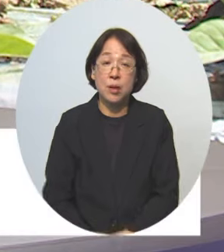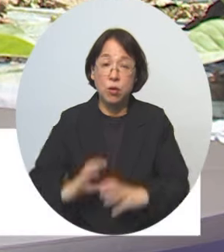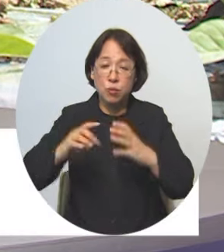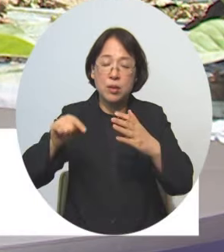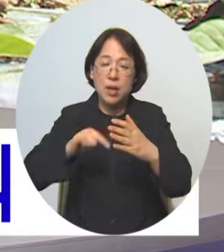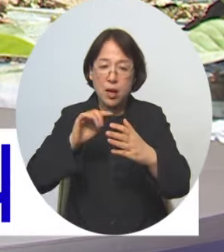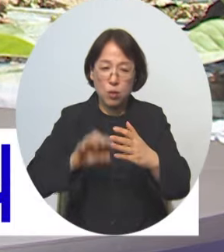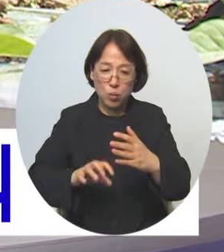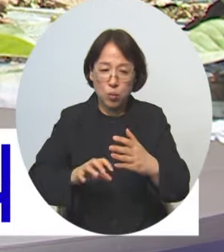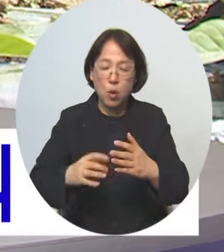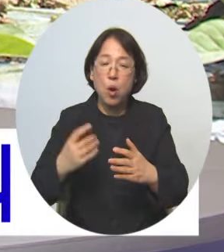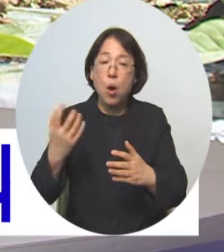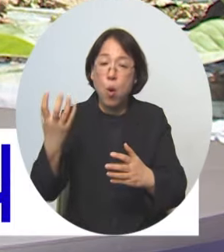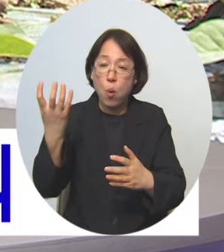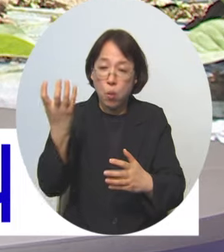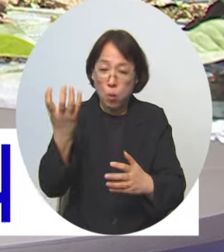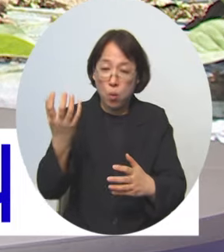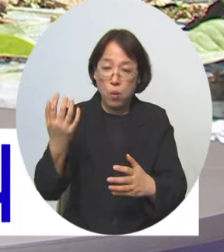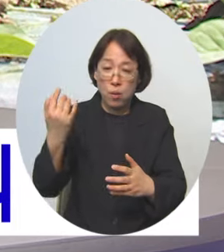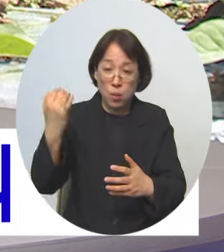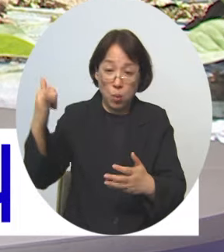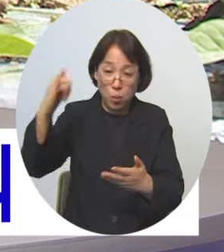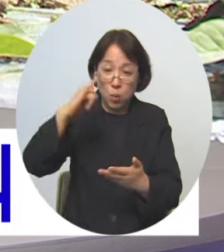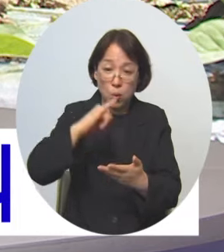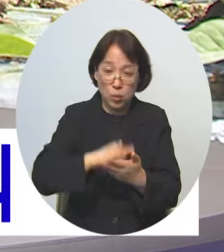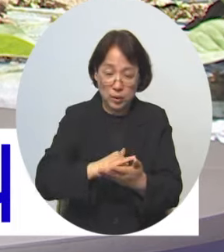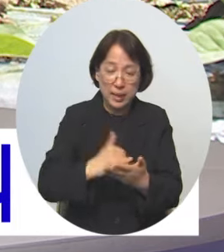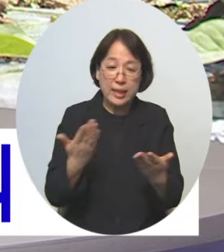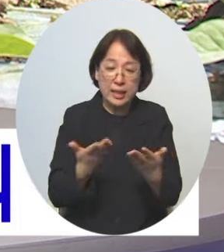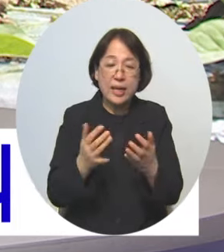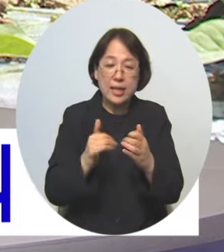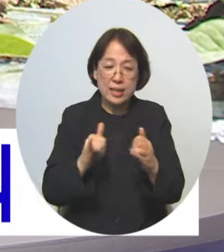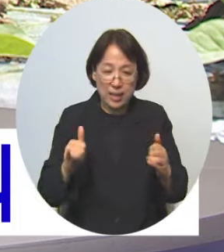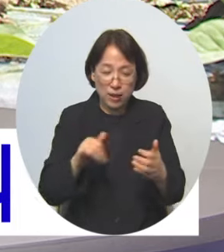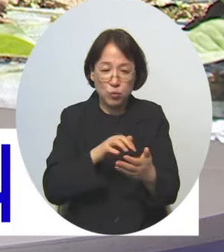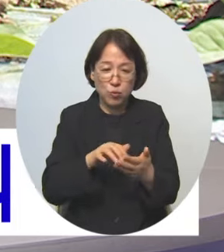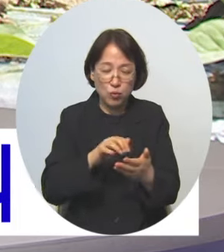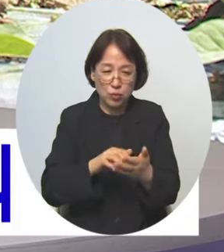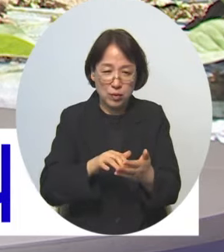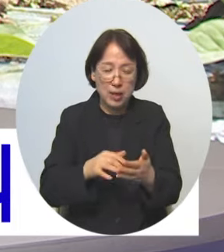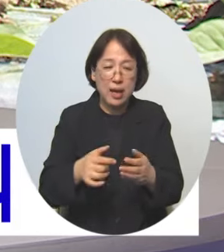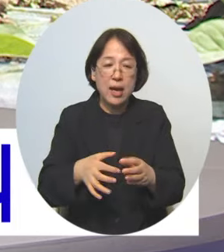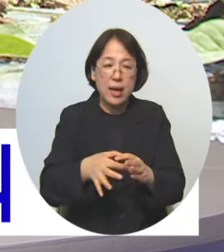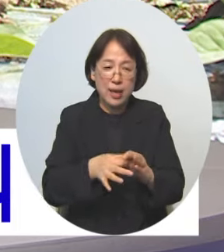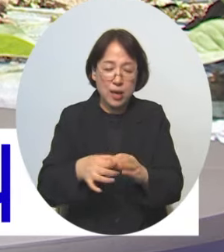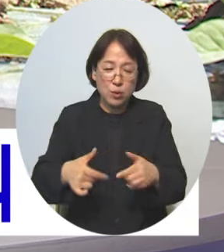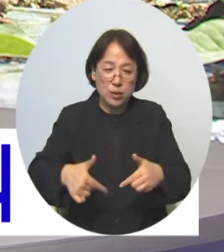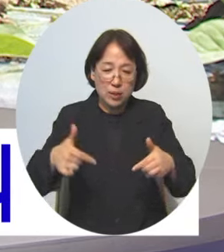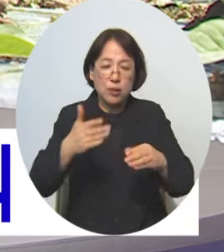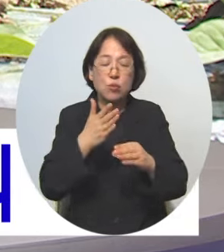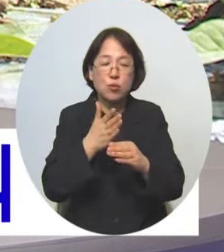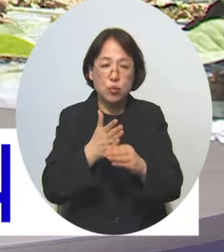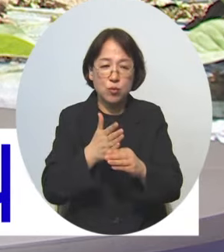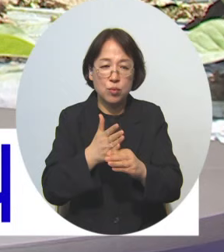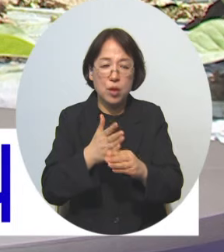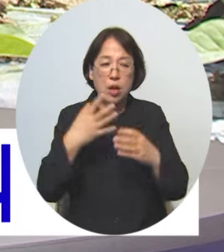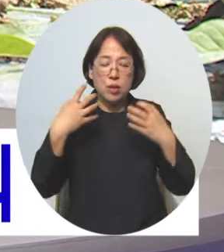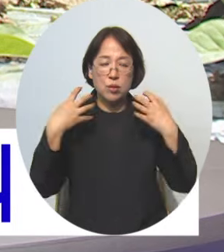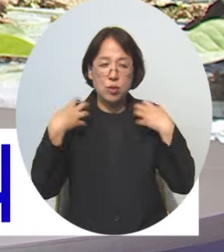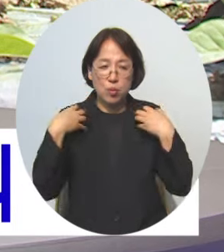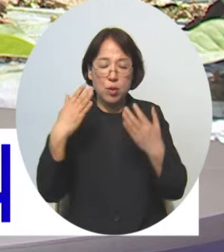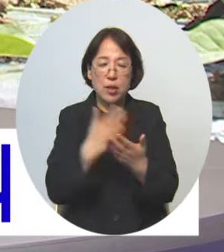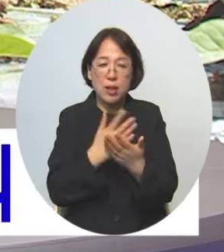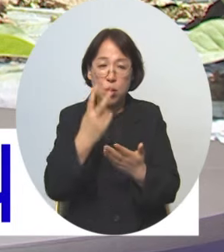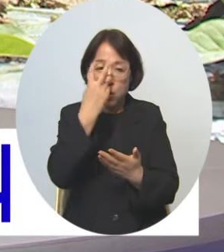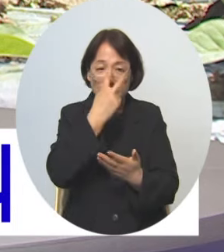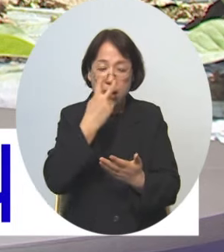국내로 들어오는 외국 인력의 수는 최근 저출생과 고령화의 영향으로 계속 늘고 있는데요. 정부가 부처별로 나눠